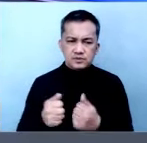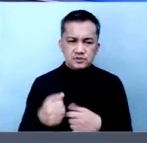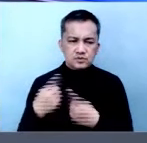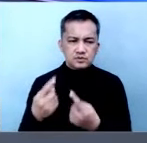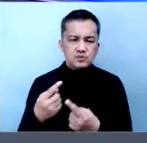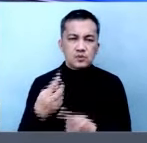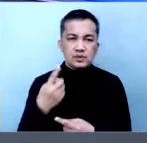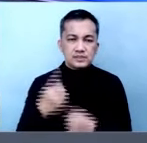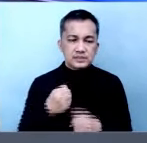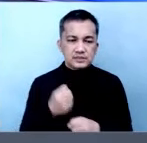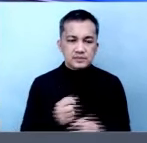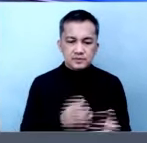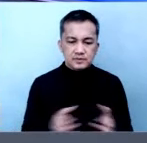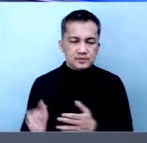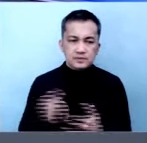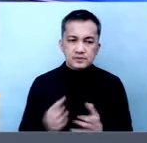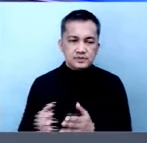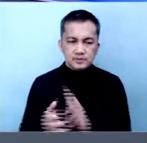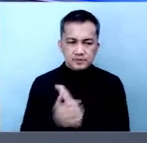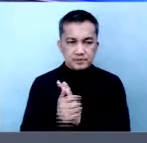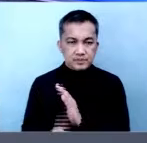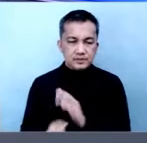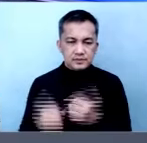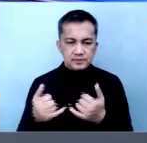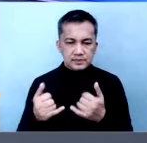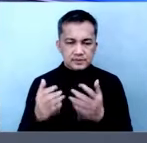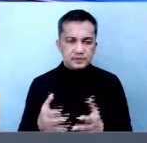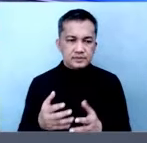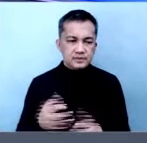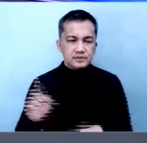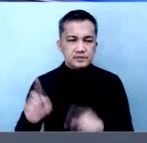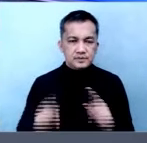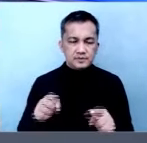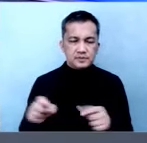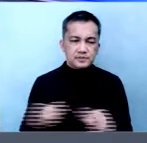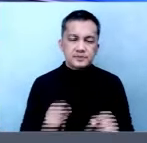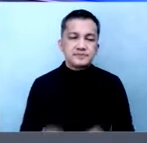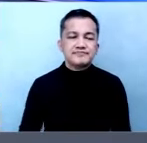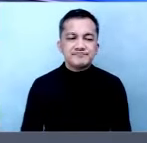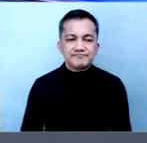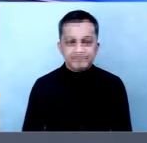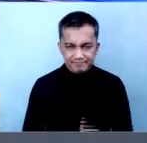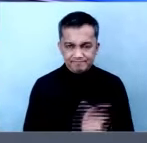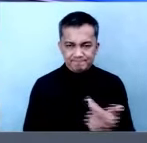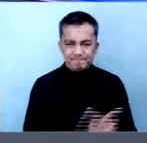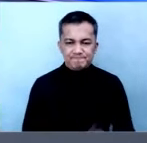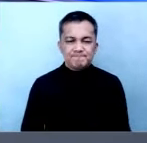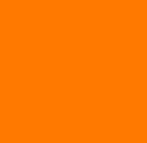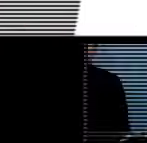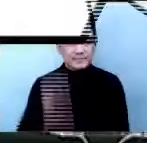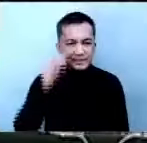pinaghahandaan ng mga pinakamahuhusay na atleta sa iba't ibang sports. Nasa frontline ng balitang yan, si Martie Bautista.